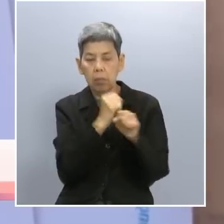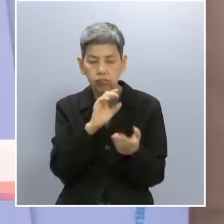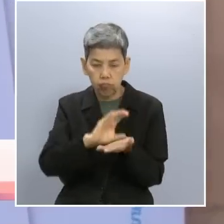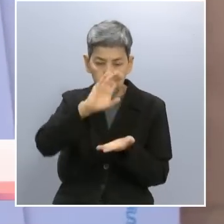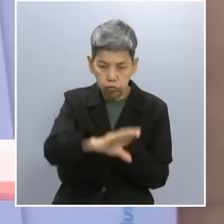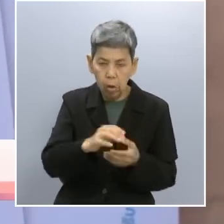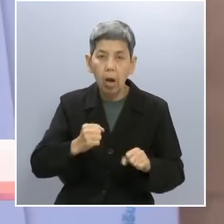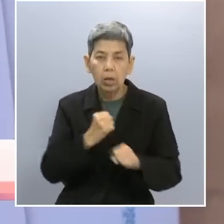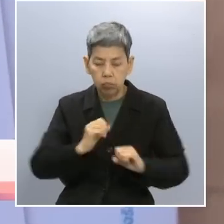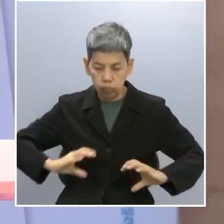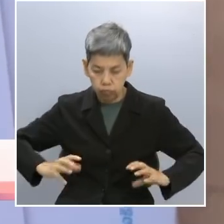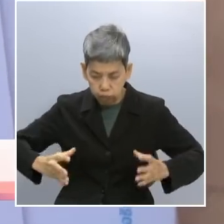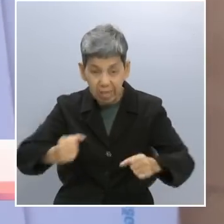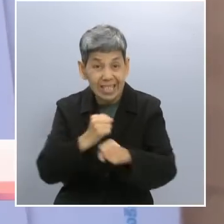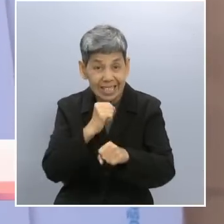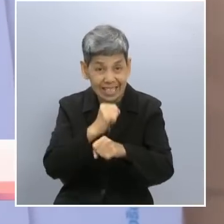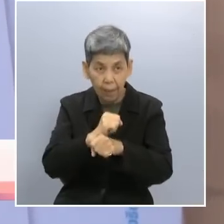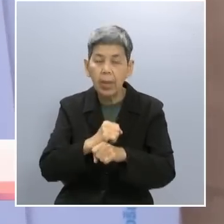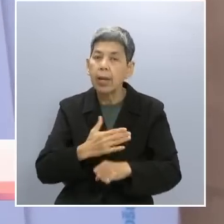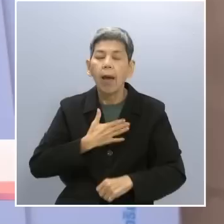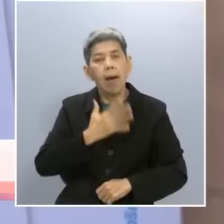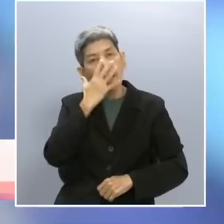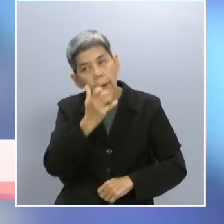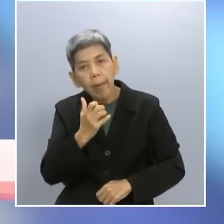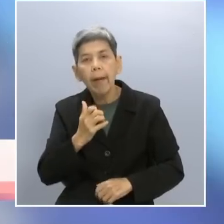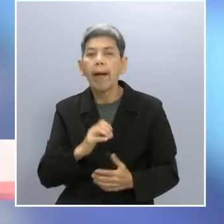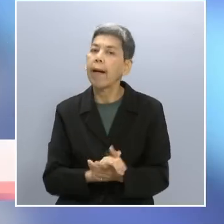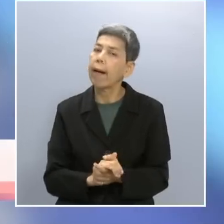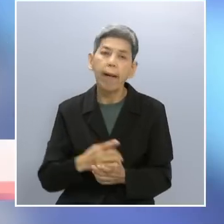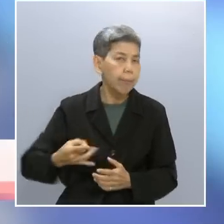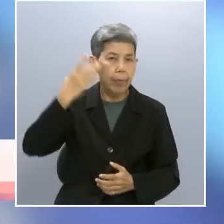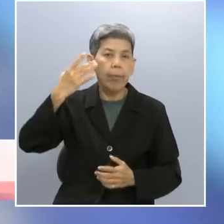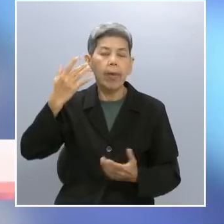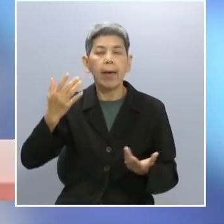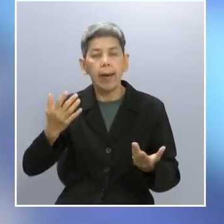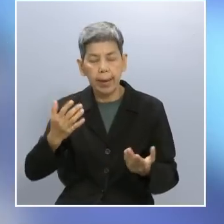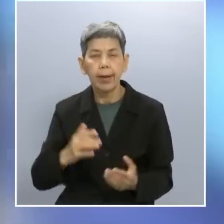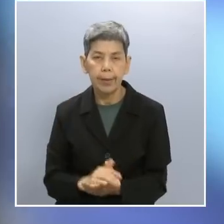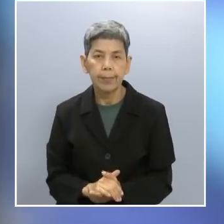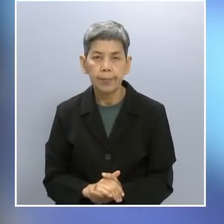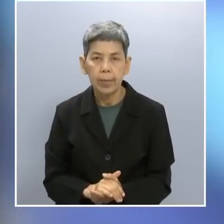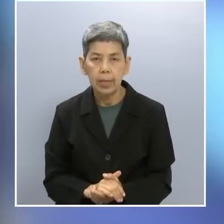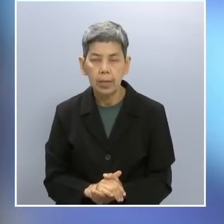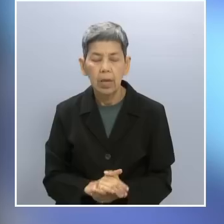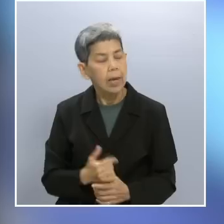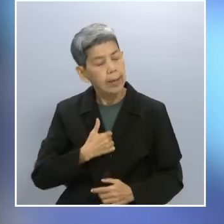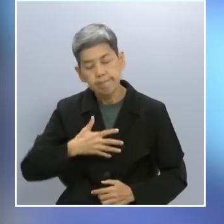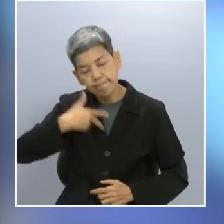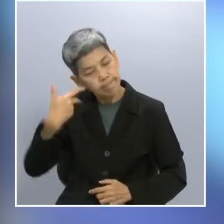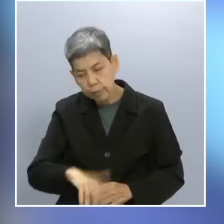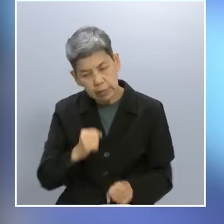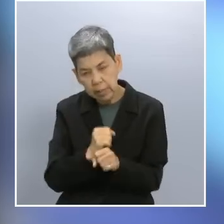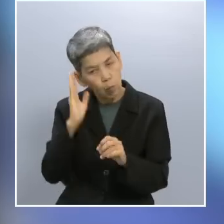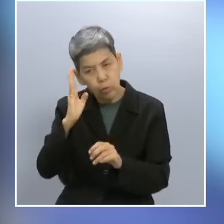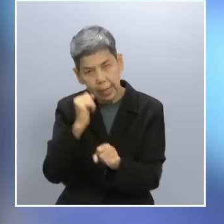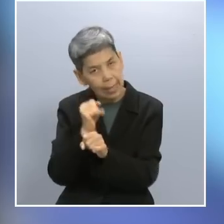รถไถสุดท้ายฉันถูกไถแทนนี่ตนเองเนี่ยรับไม่ได้นะกับการกระทำ